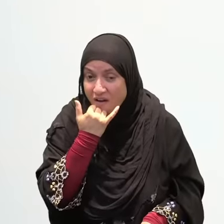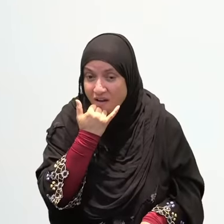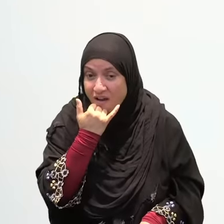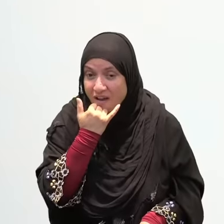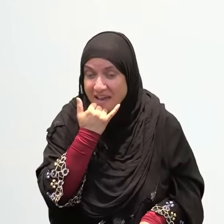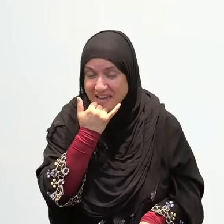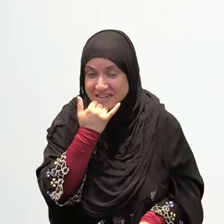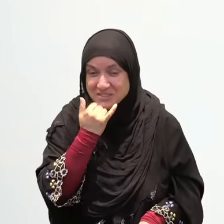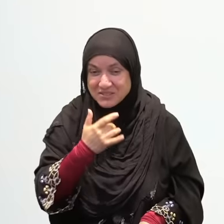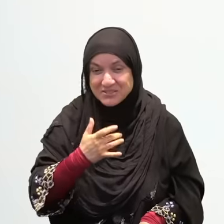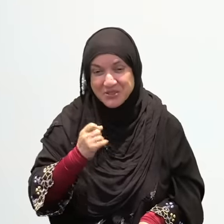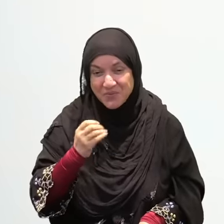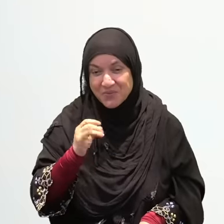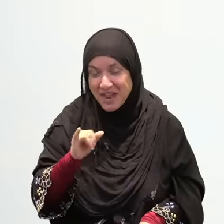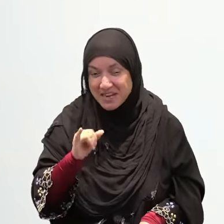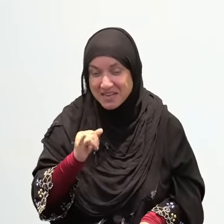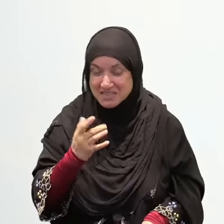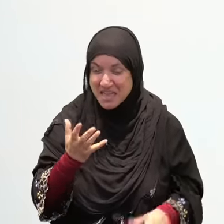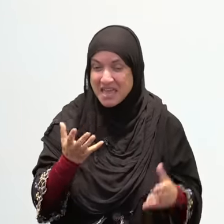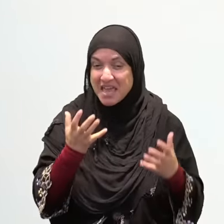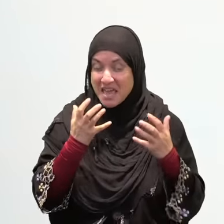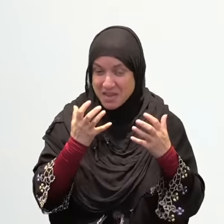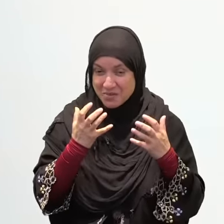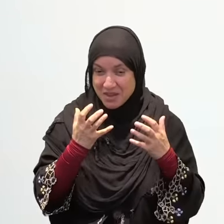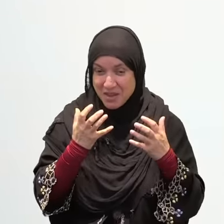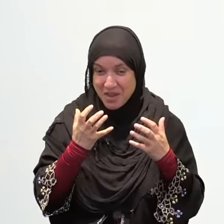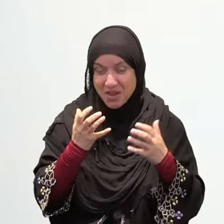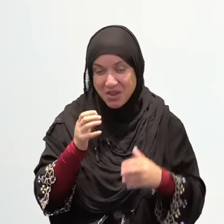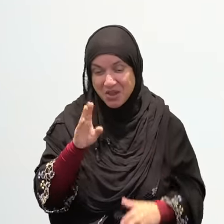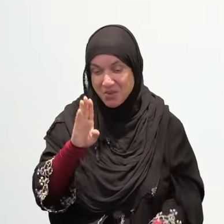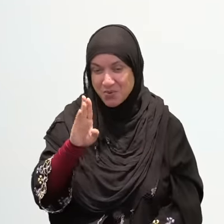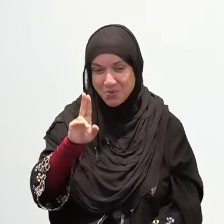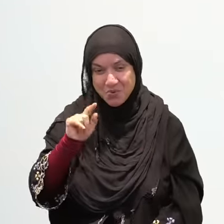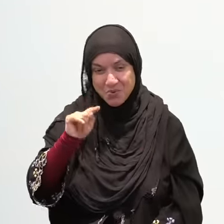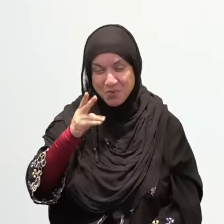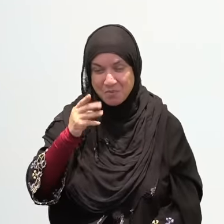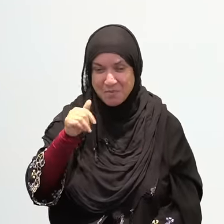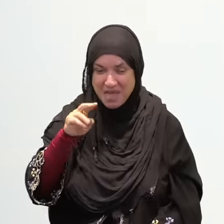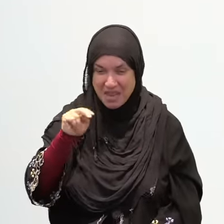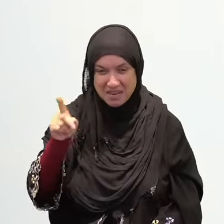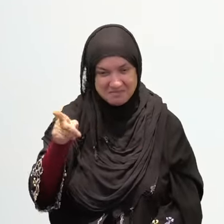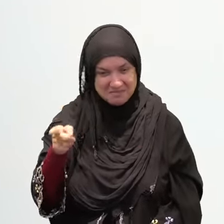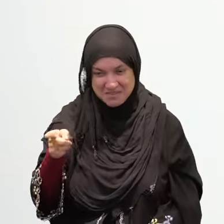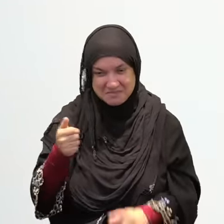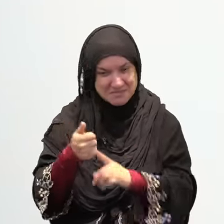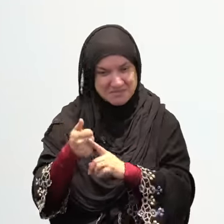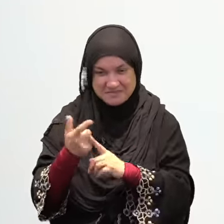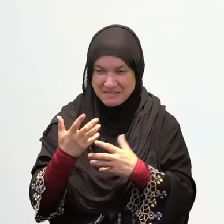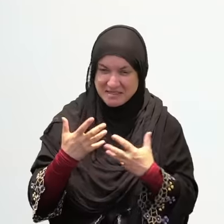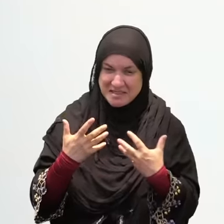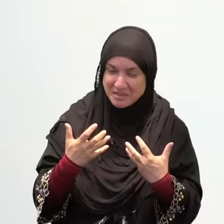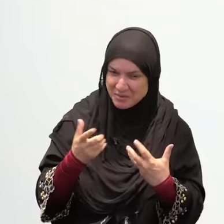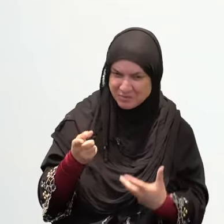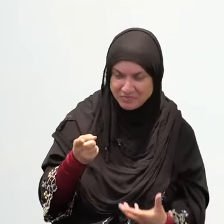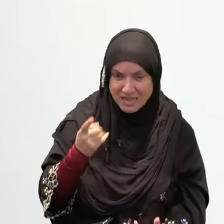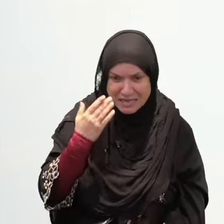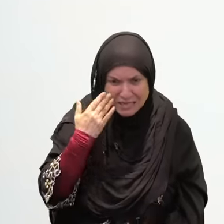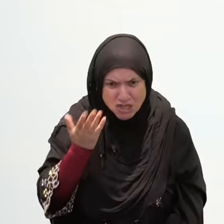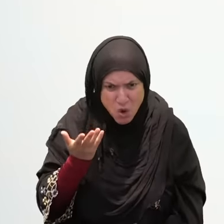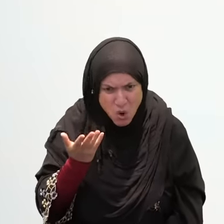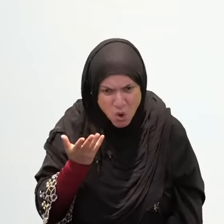now because you thought that you were upon truth. This is a method that the Prophet ﷺ mentioned because,